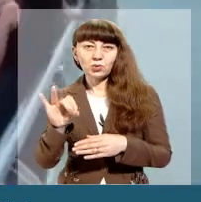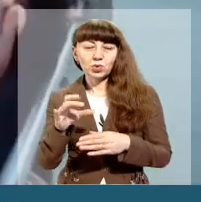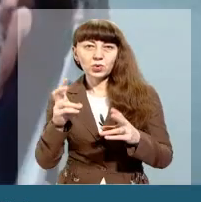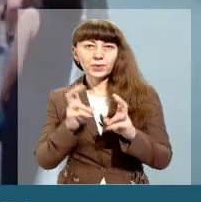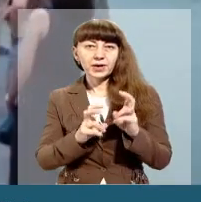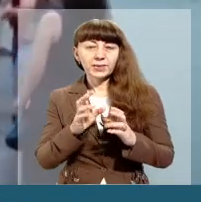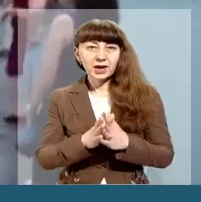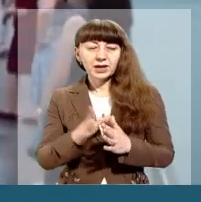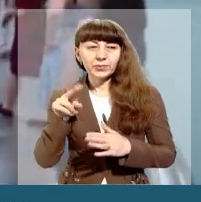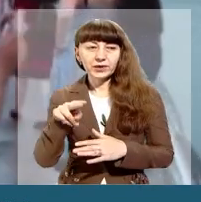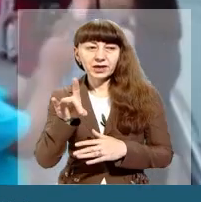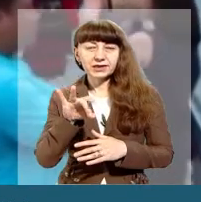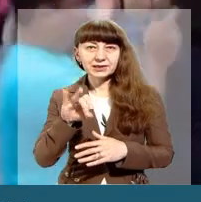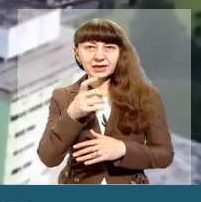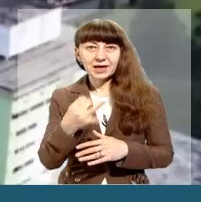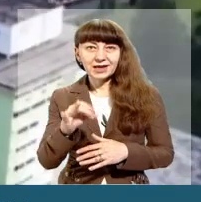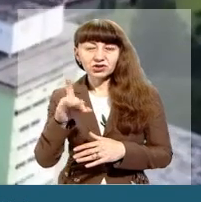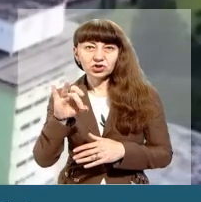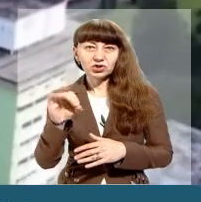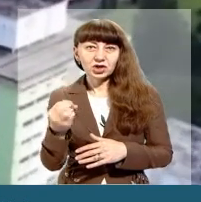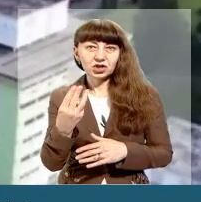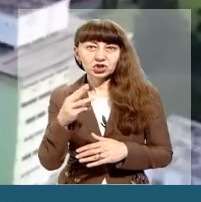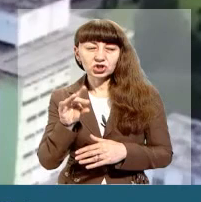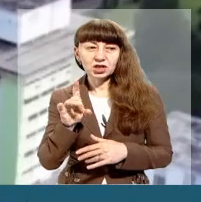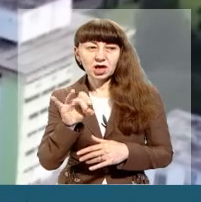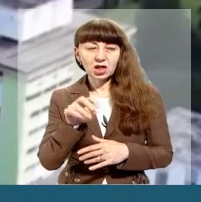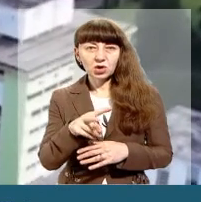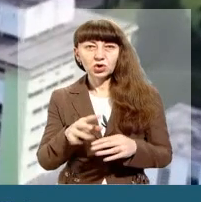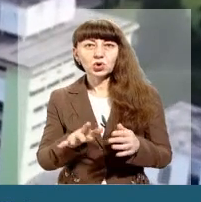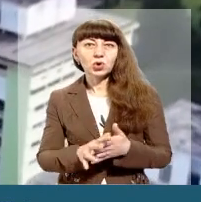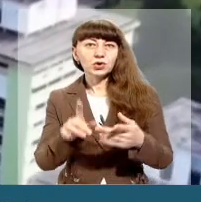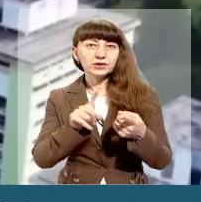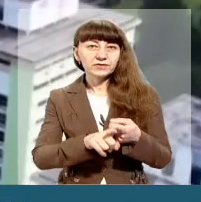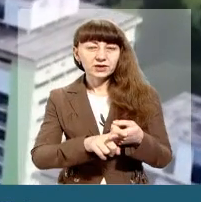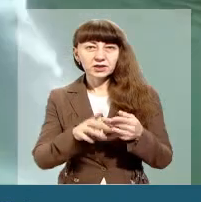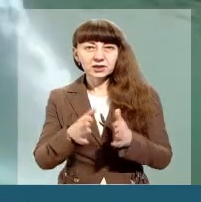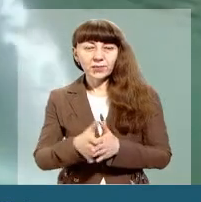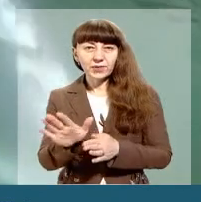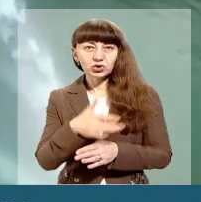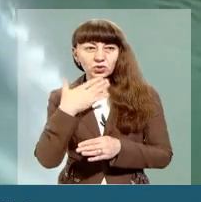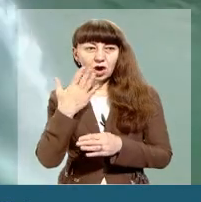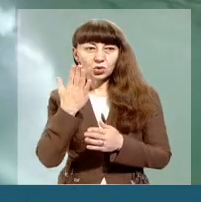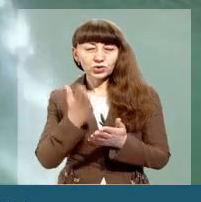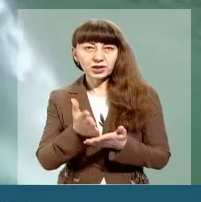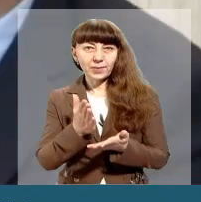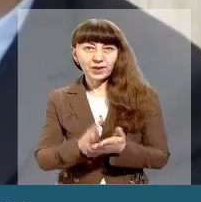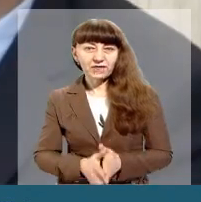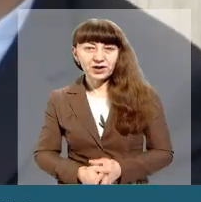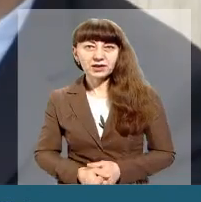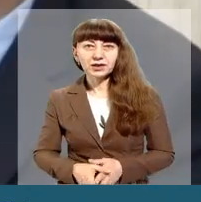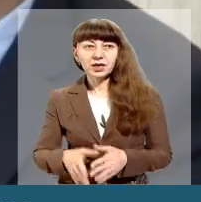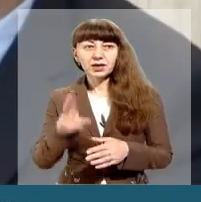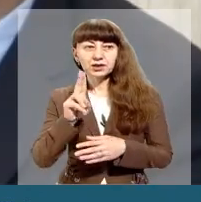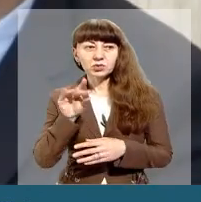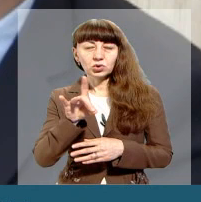PSA International, нацеленное на расширение потенциала транскаспийского международного транспортного маршрута. Касым-Жомарт